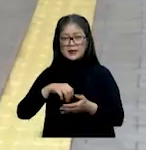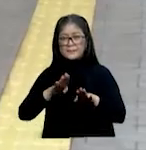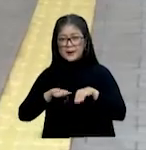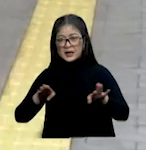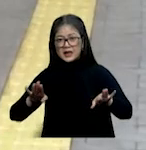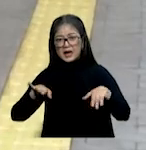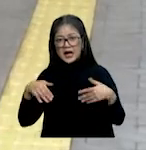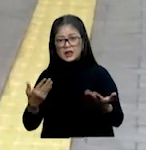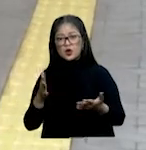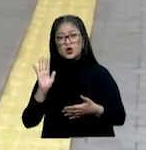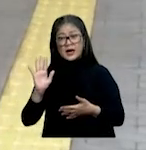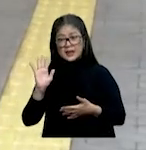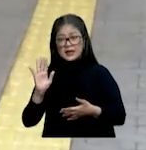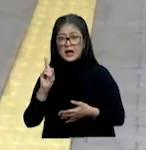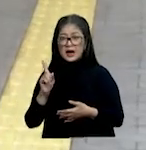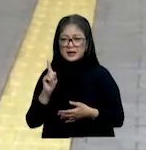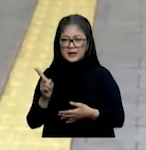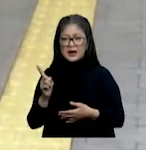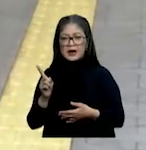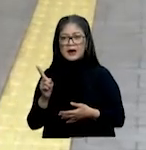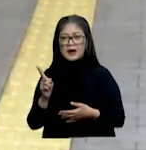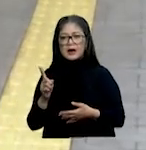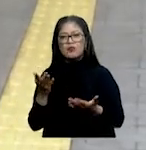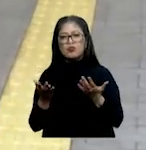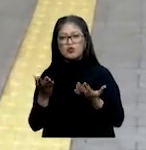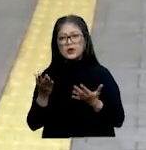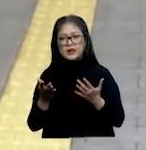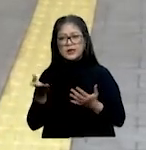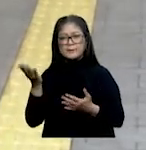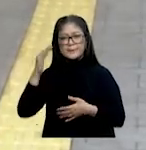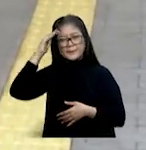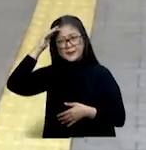ada kendaraan pengumpan begitu bagi masyarakat untuk menuju ke